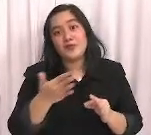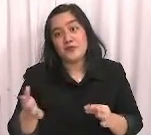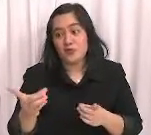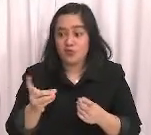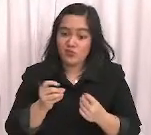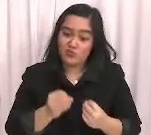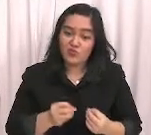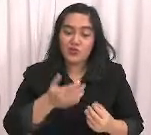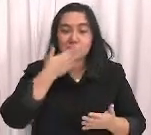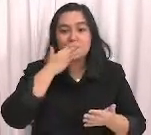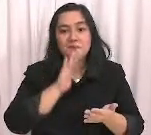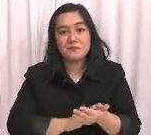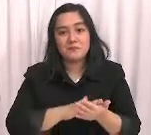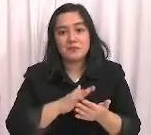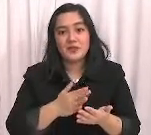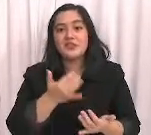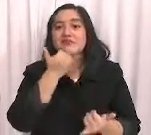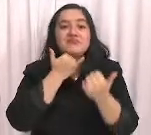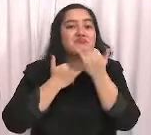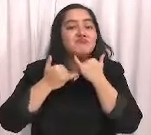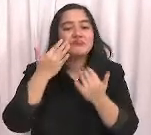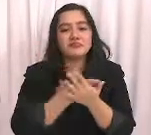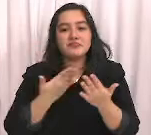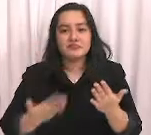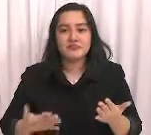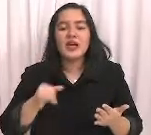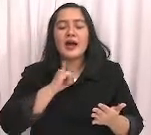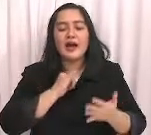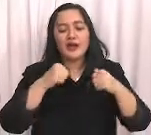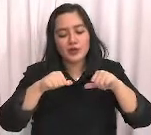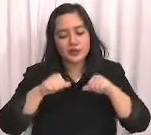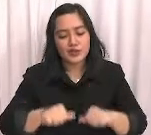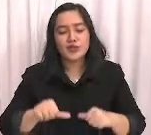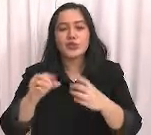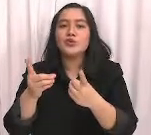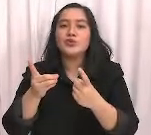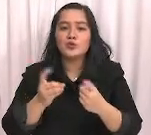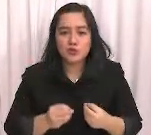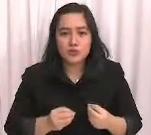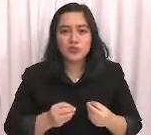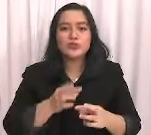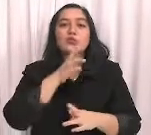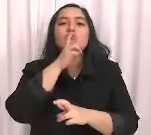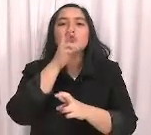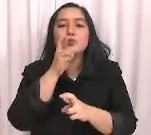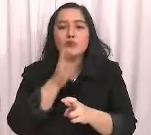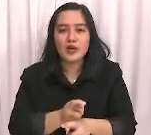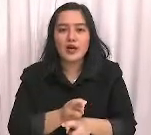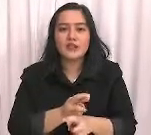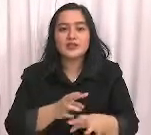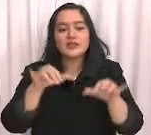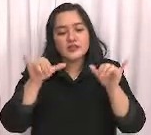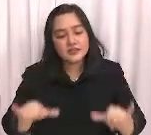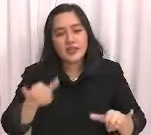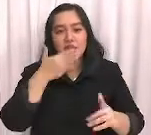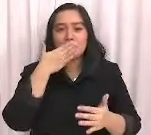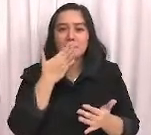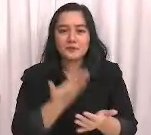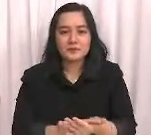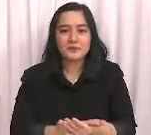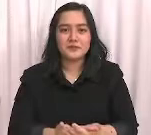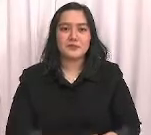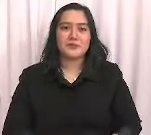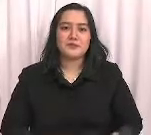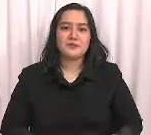ng hindi tama sa akin, gagawa ako ng tama. Amen. Gumawa ka ng masama sa akin, hindi ako gagawa ng masama.